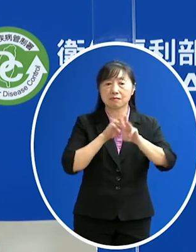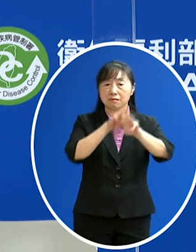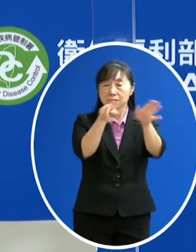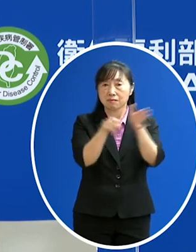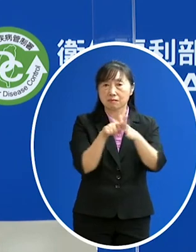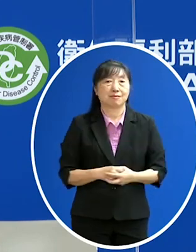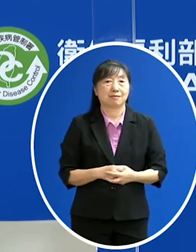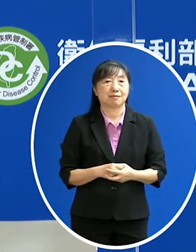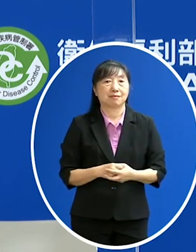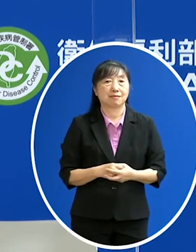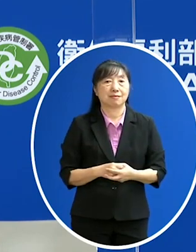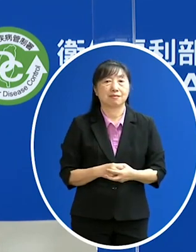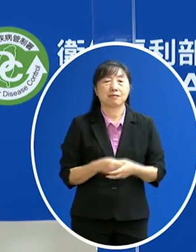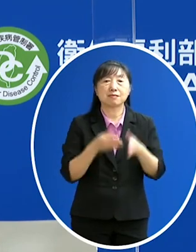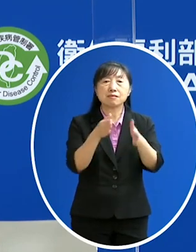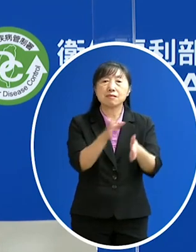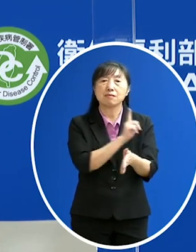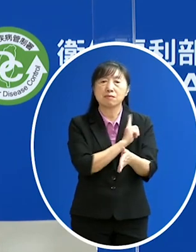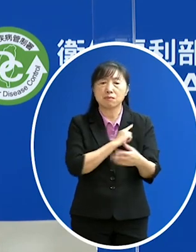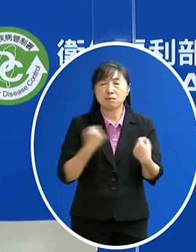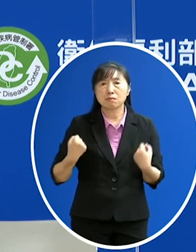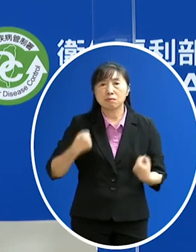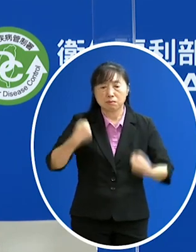罩的部分，针对